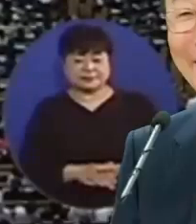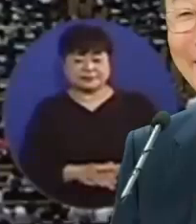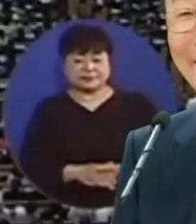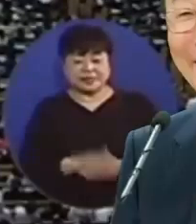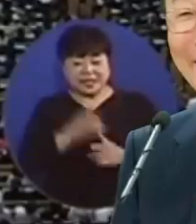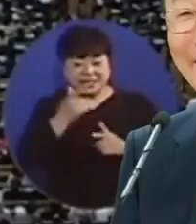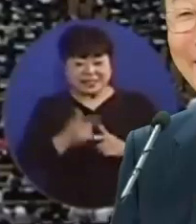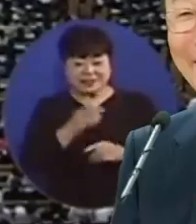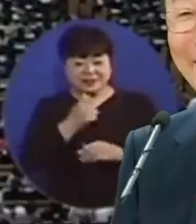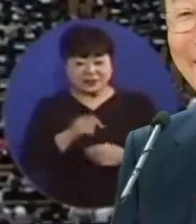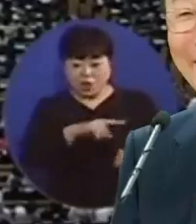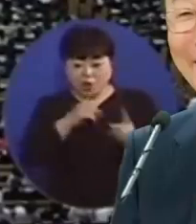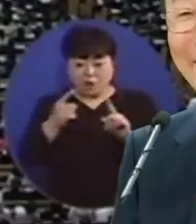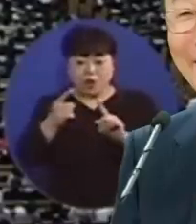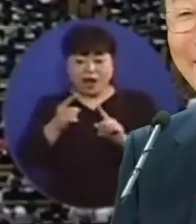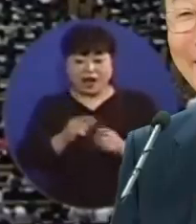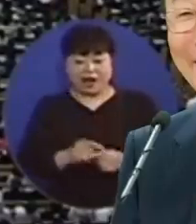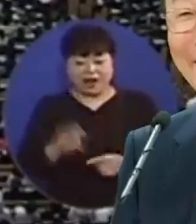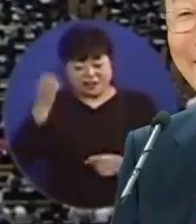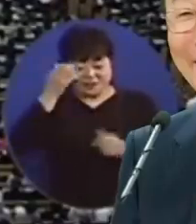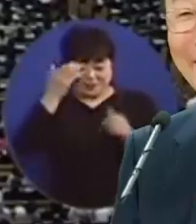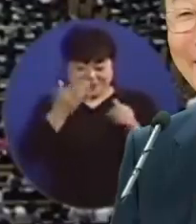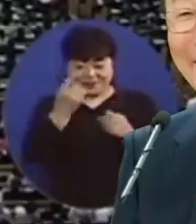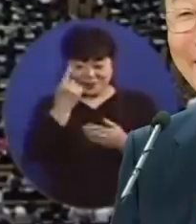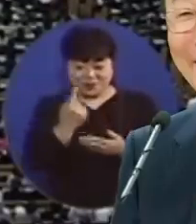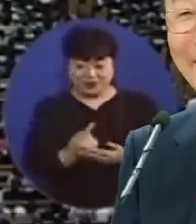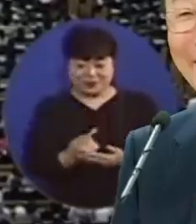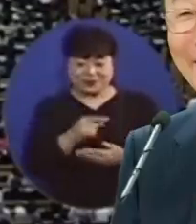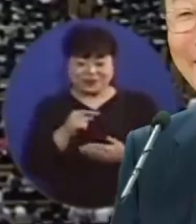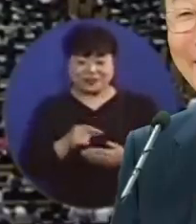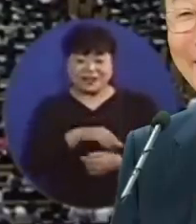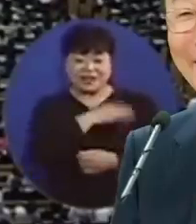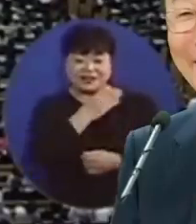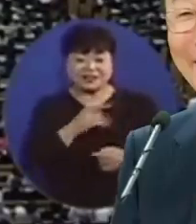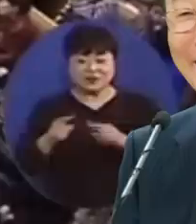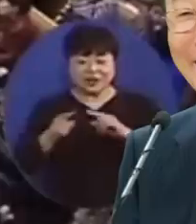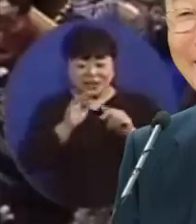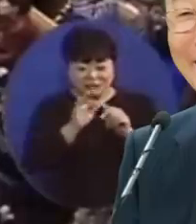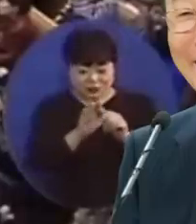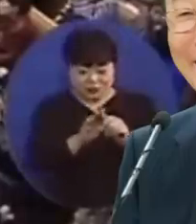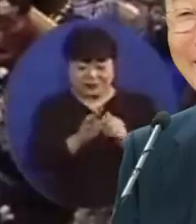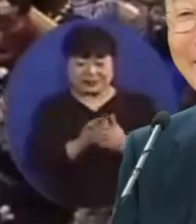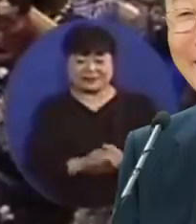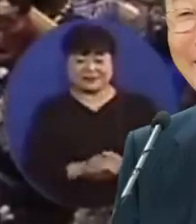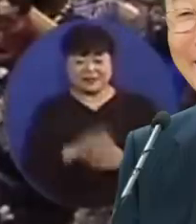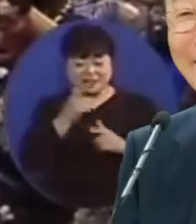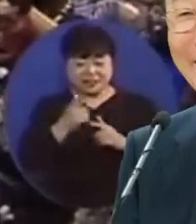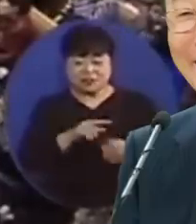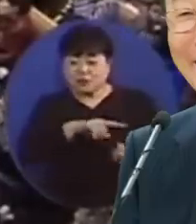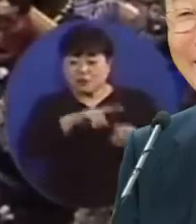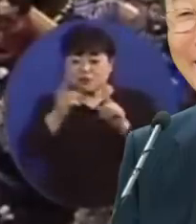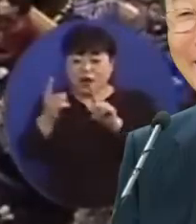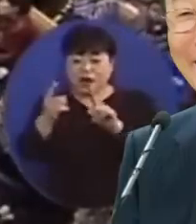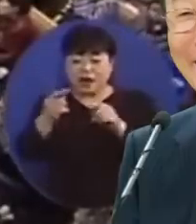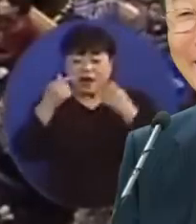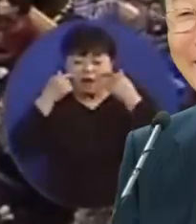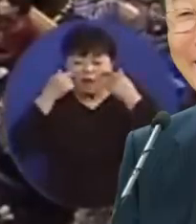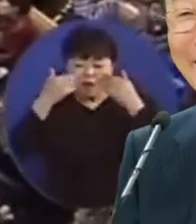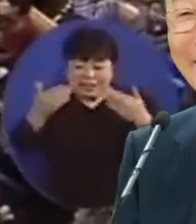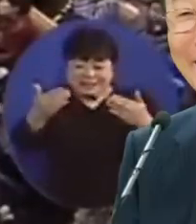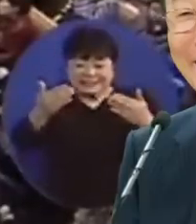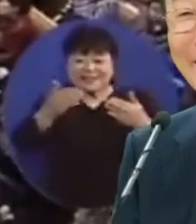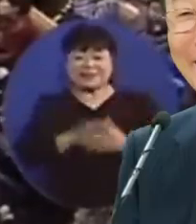그리고 예수 그리스도의 부활의 영 성령이 와서 우리 가운데 능력으로 역사하시고 계시므로 예수님의 부활은 확실한